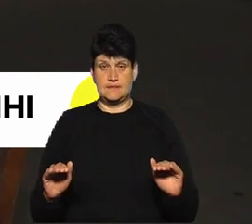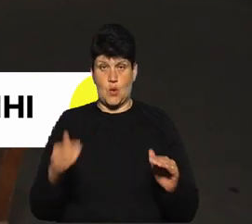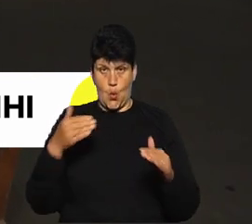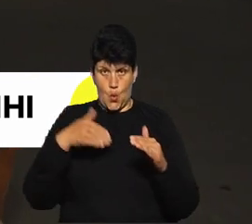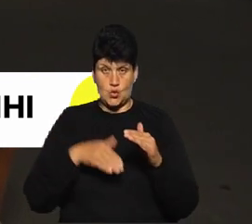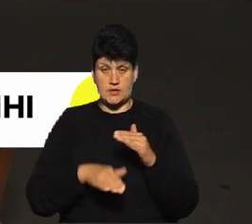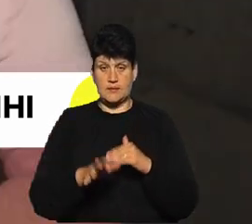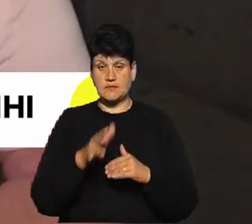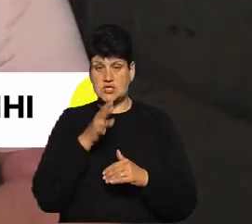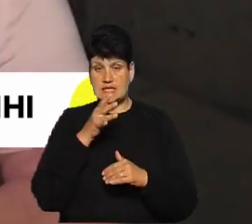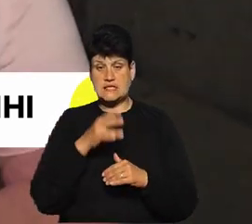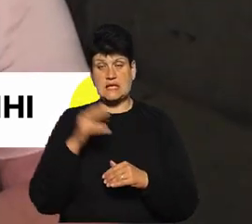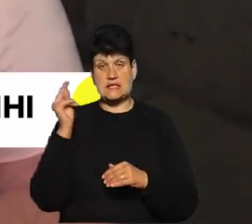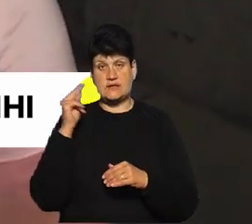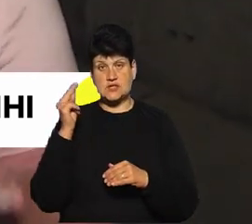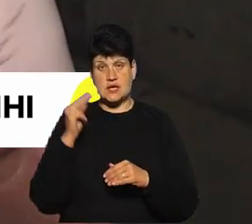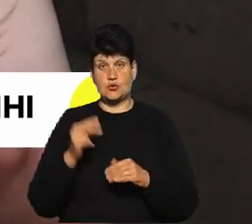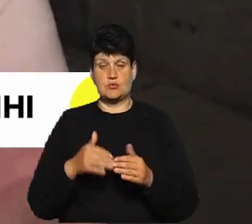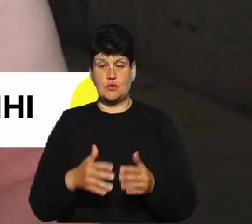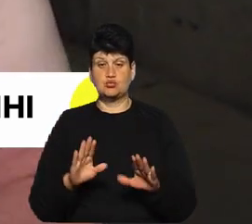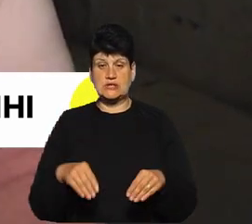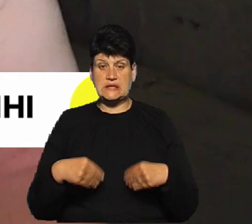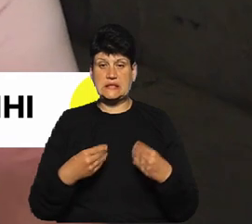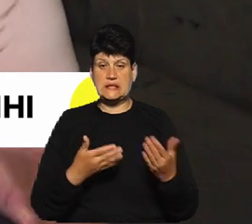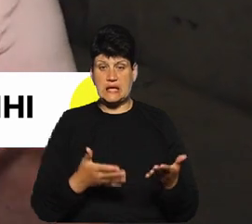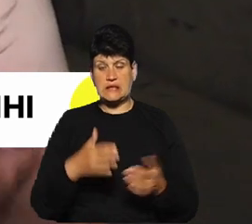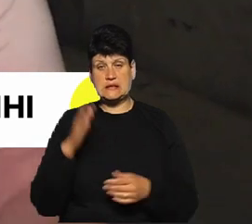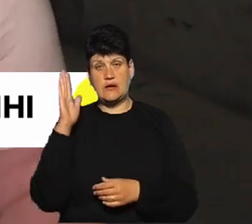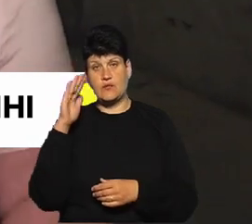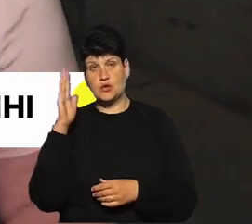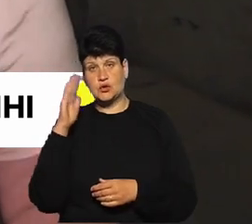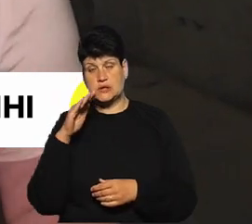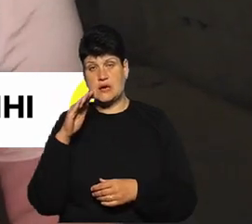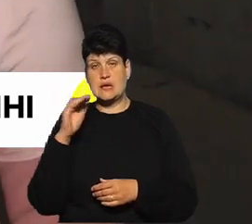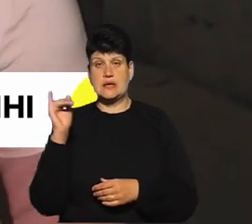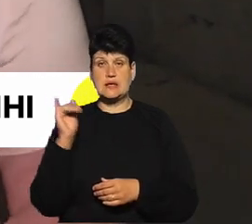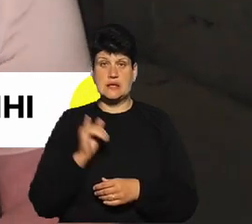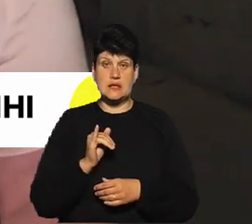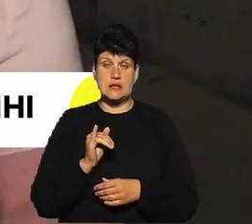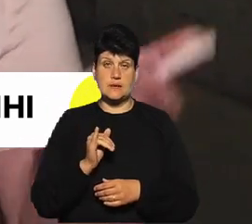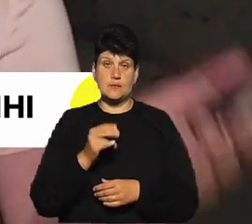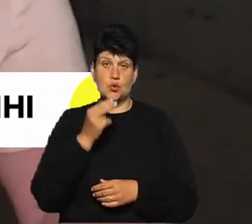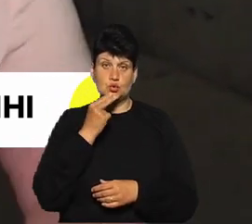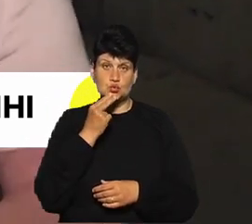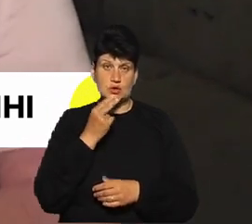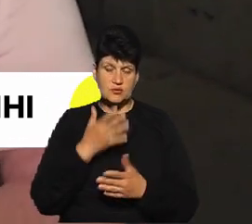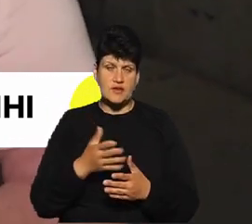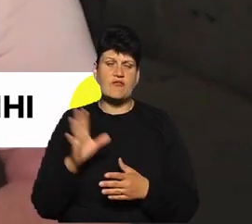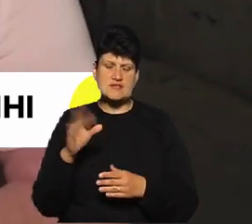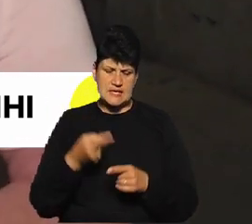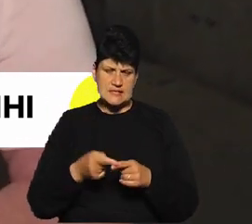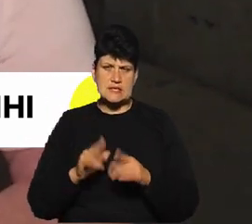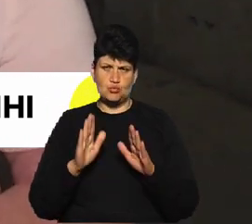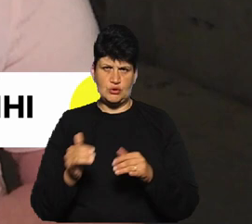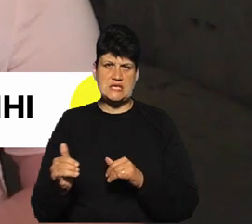час навчального процесу. Буде надано і вода, і деякі і продукти харчування, все це буде забезпечено